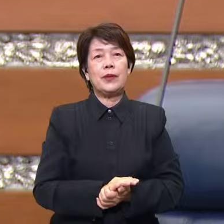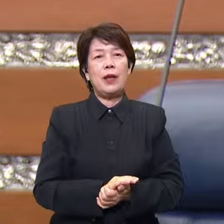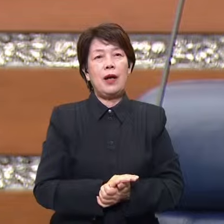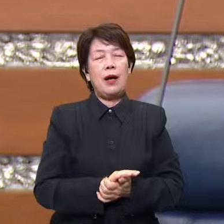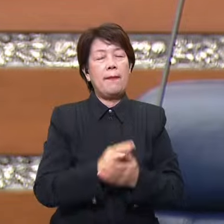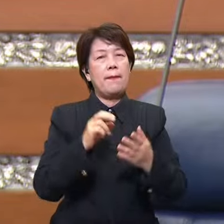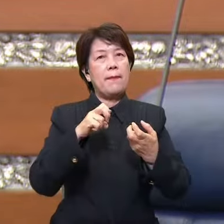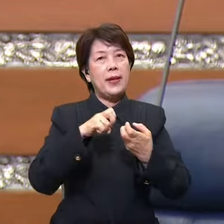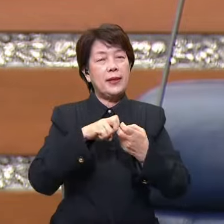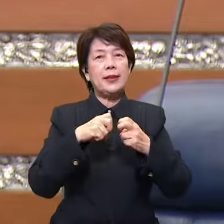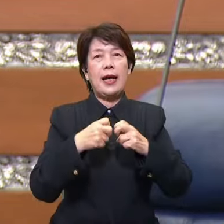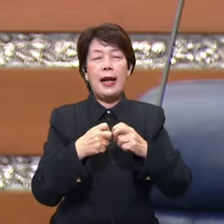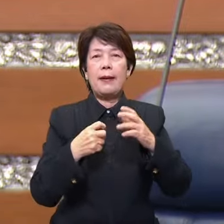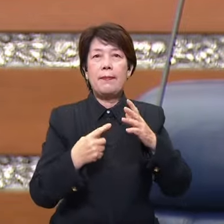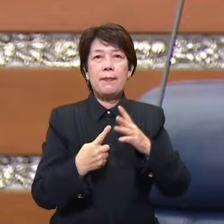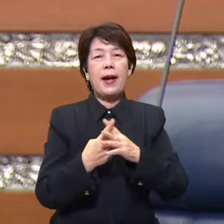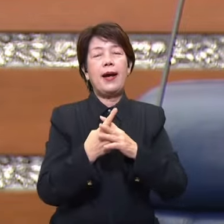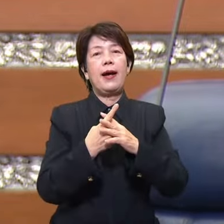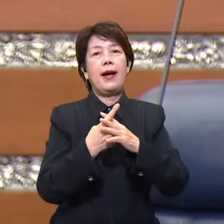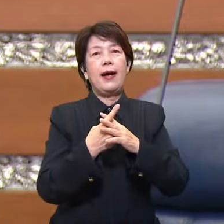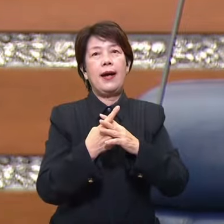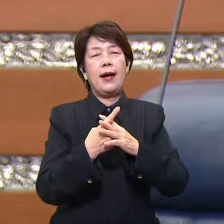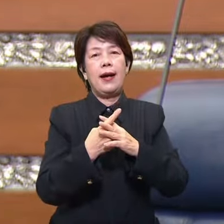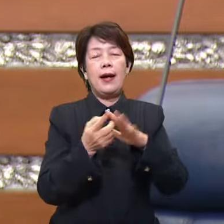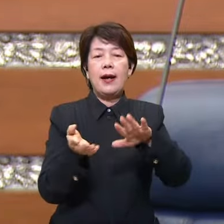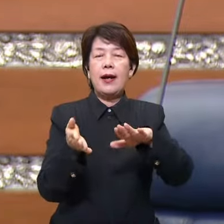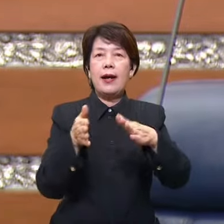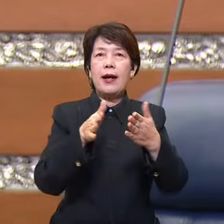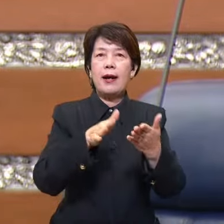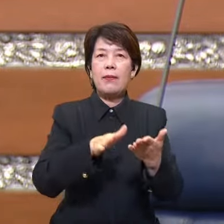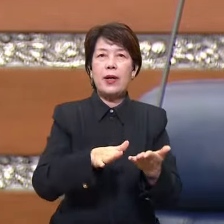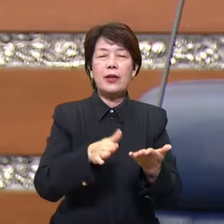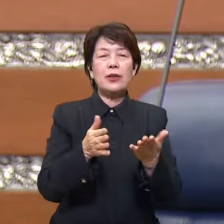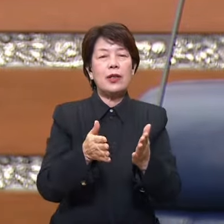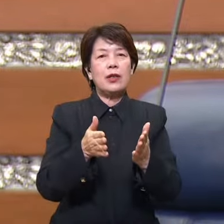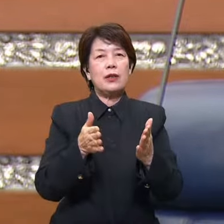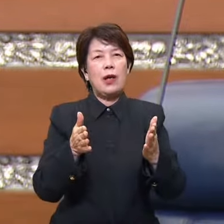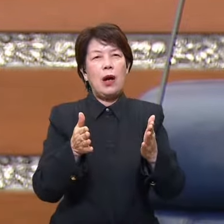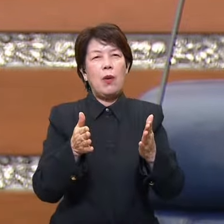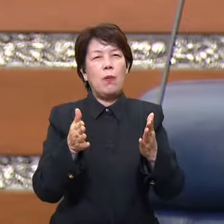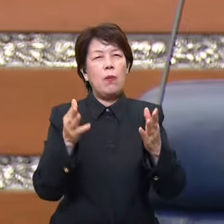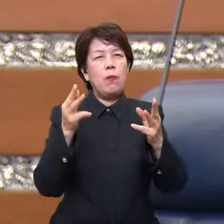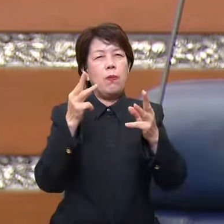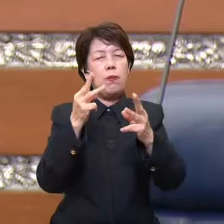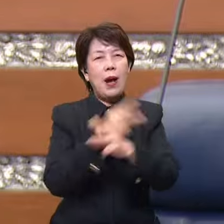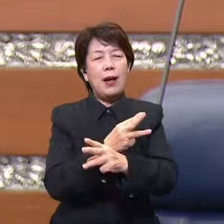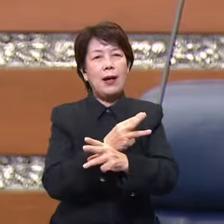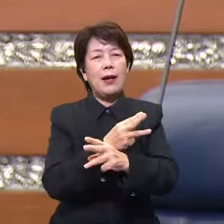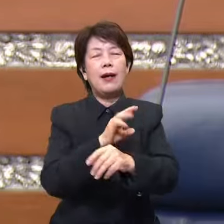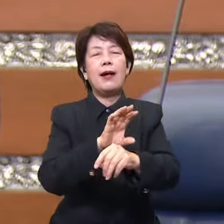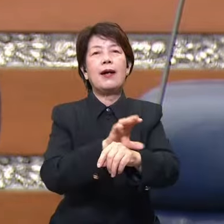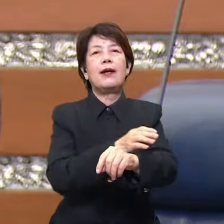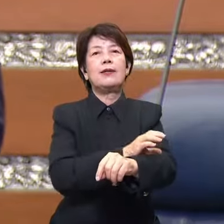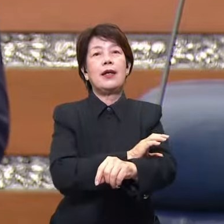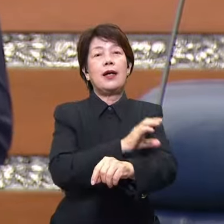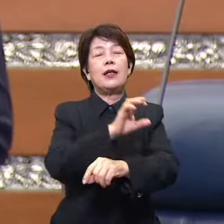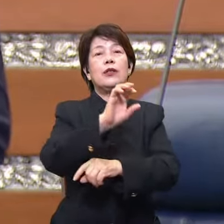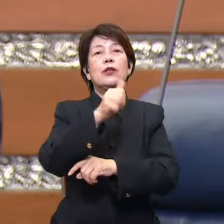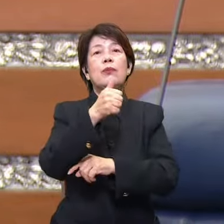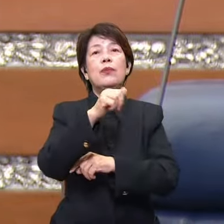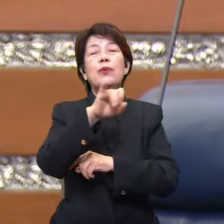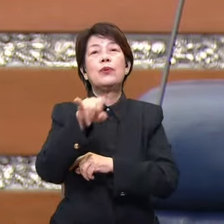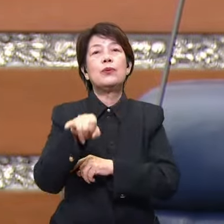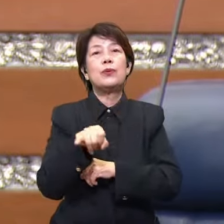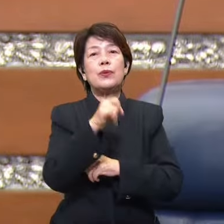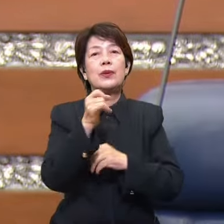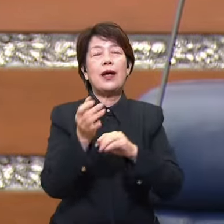masalah menyebabkan kematian lebih besar daripada kanser, iaitu 10 juta kematian pada waktu